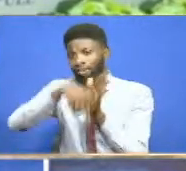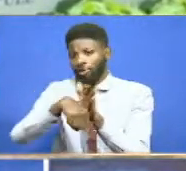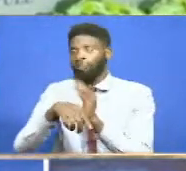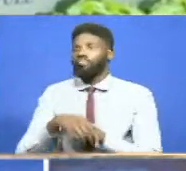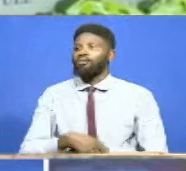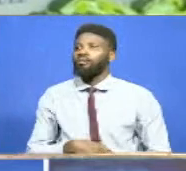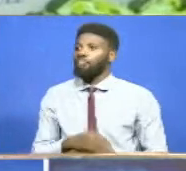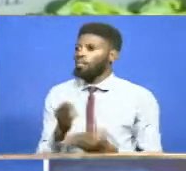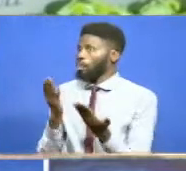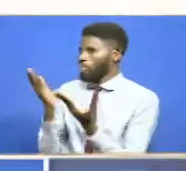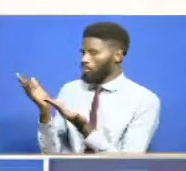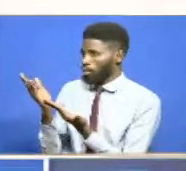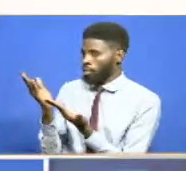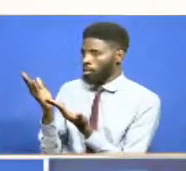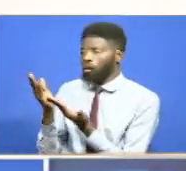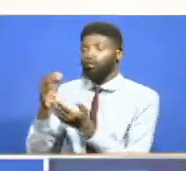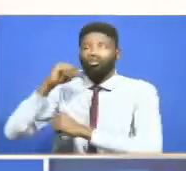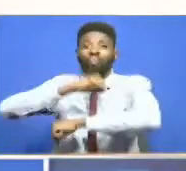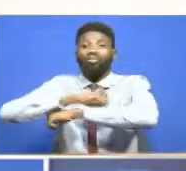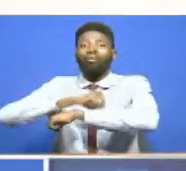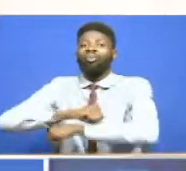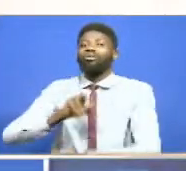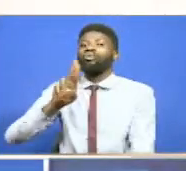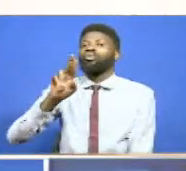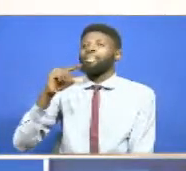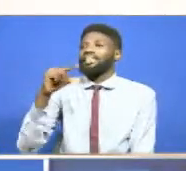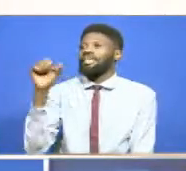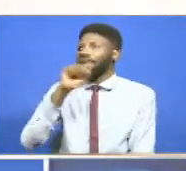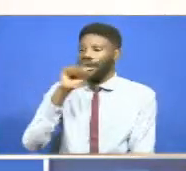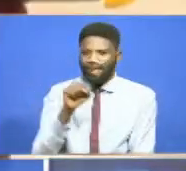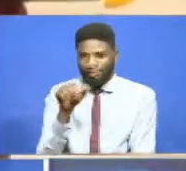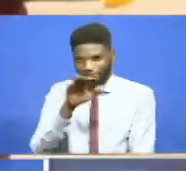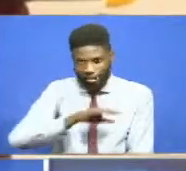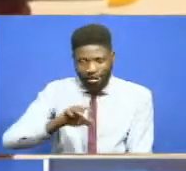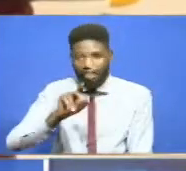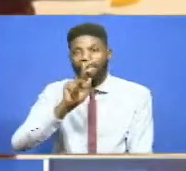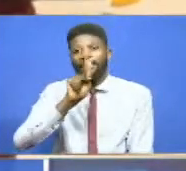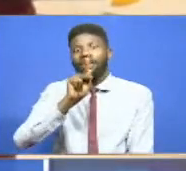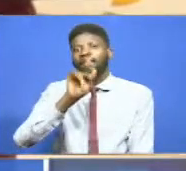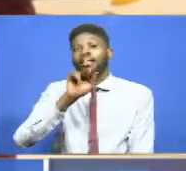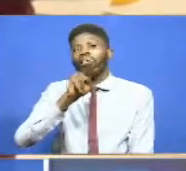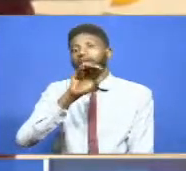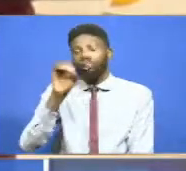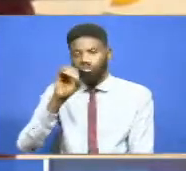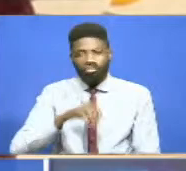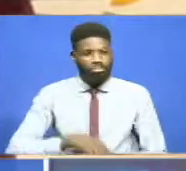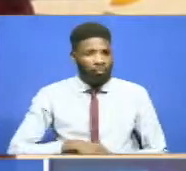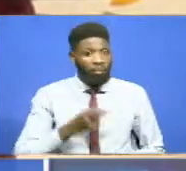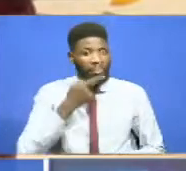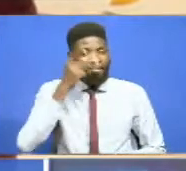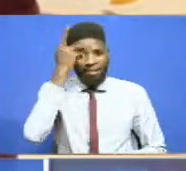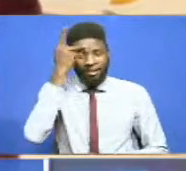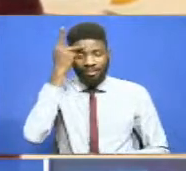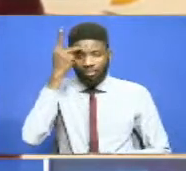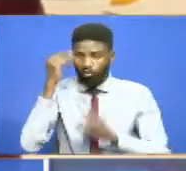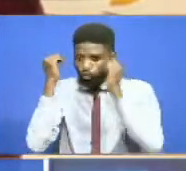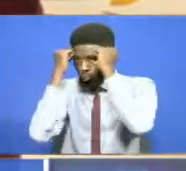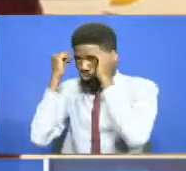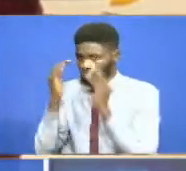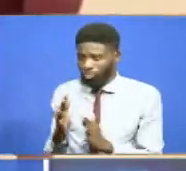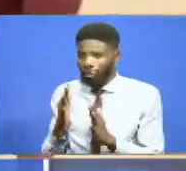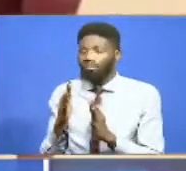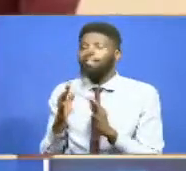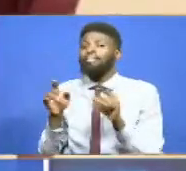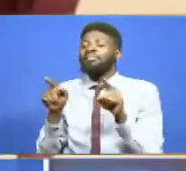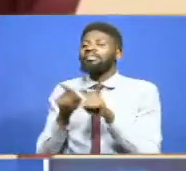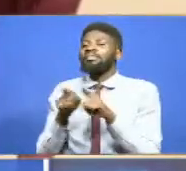Hapa ni katika shule ya Udhiru huko Kino. Baadhi ya wazazi, walimu na wanafunzi wanasherekea matokeo mema ya mtihani wa